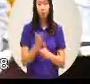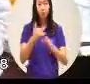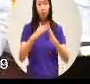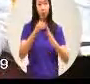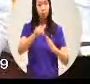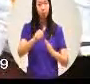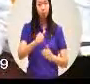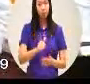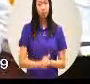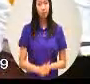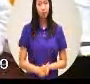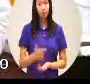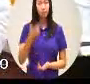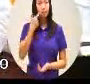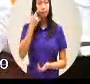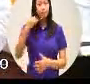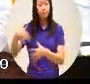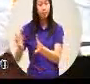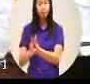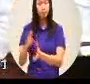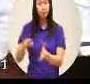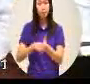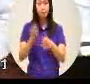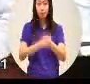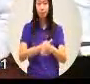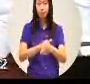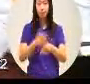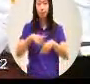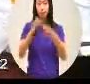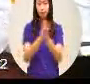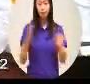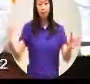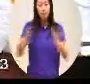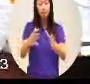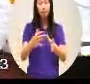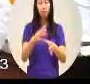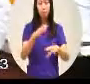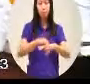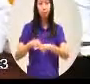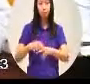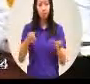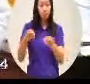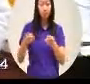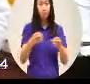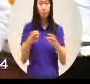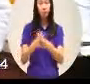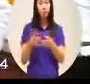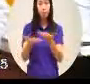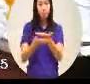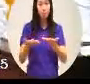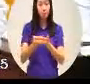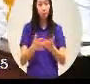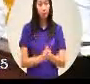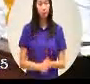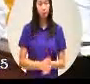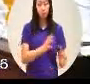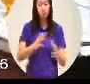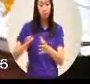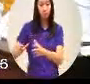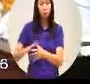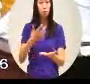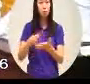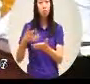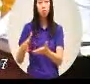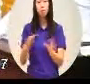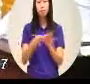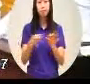校校长啦、啊、然后家长团体啦、啊、专业团体啦、啊、一起来我们这里办公听会说明会然后多办几场没关系